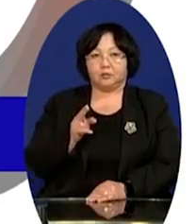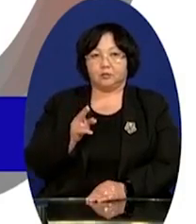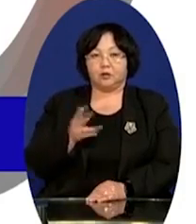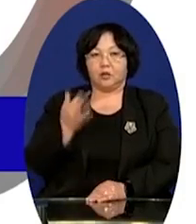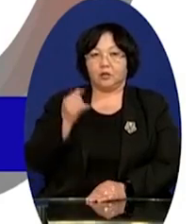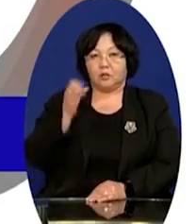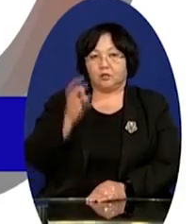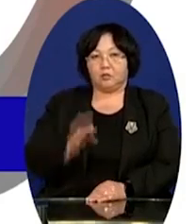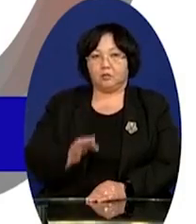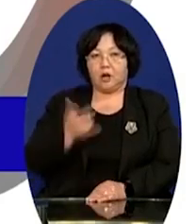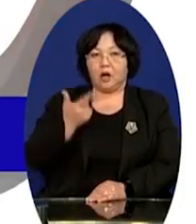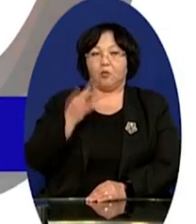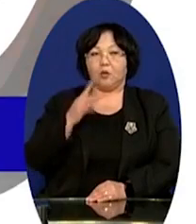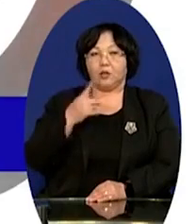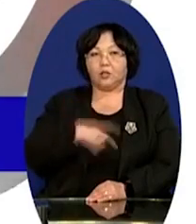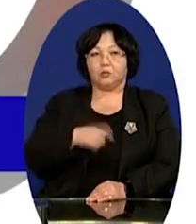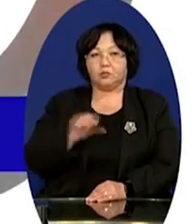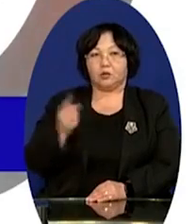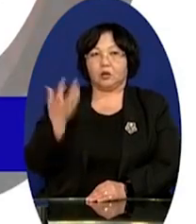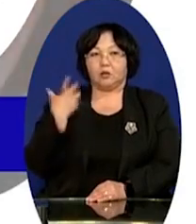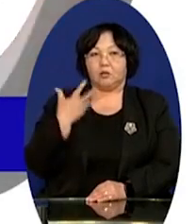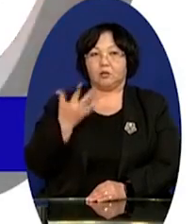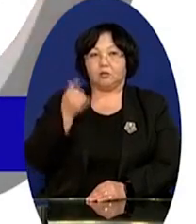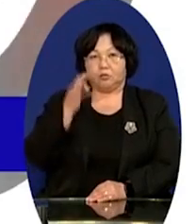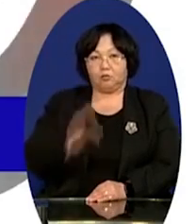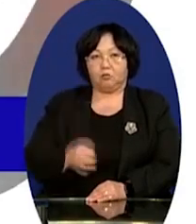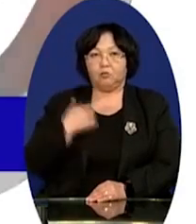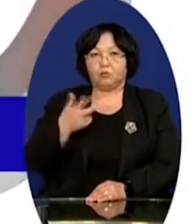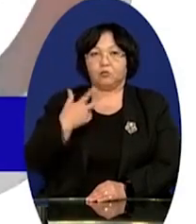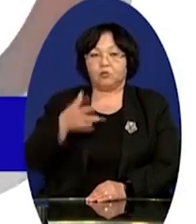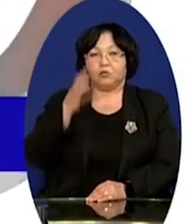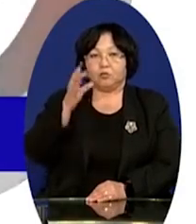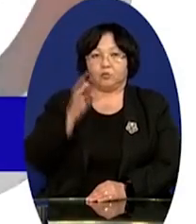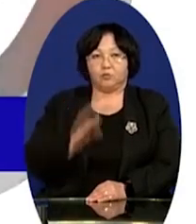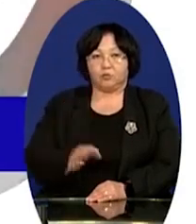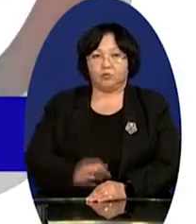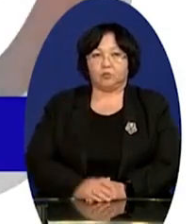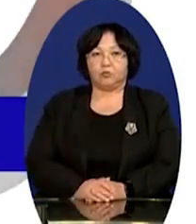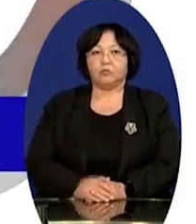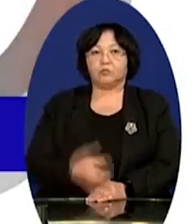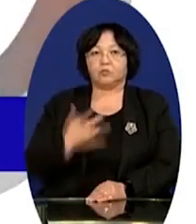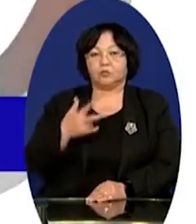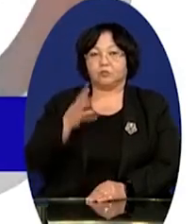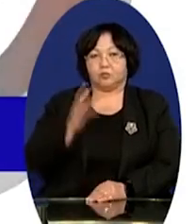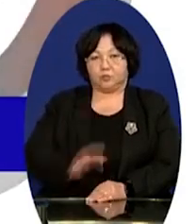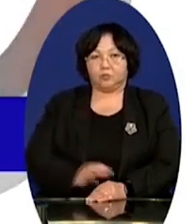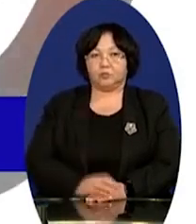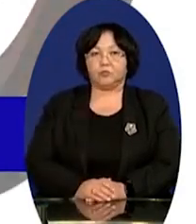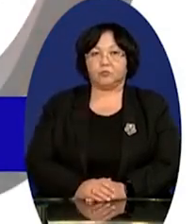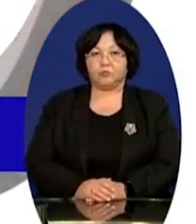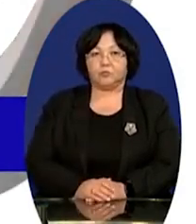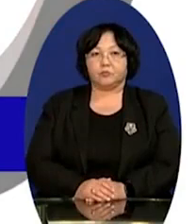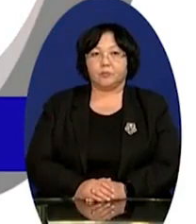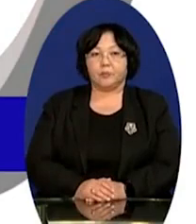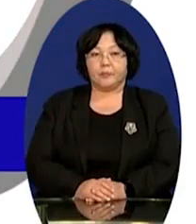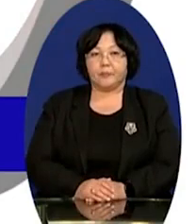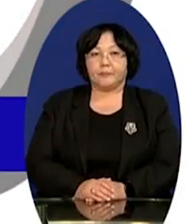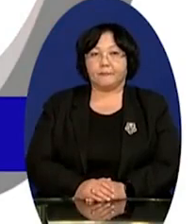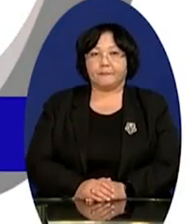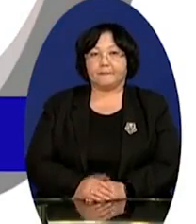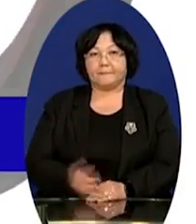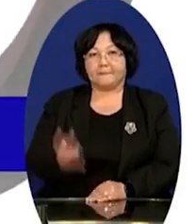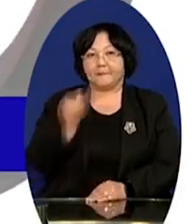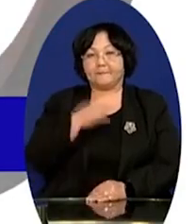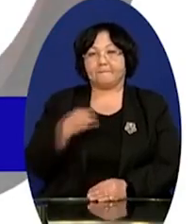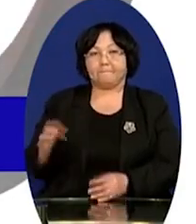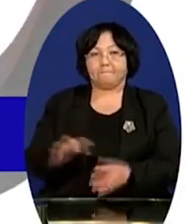хэдэн хувийн гавь гэж эзэмшдэг гэж хэлж байгаа? 33% юм уу? 33% гавь гэж эзэмшдэг гэсэн ийм хамаарлын